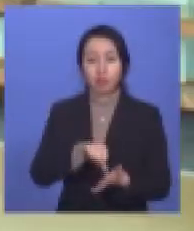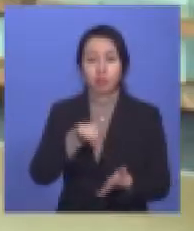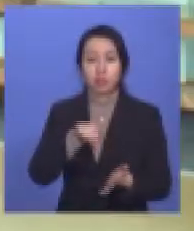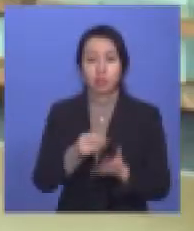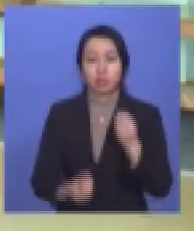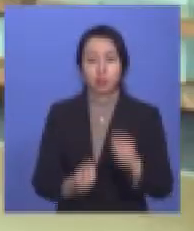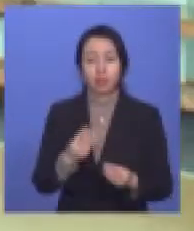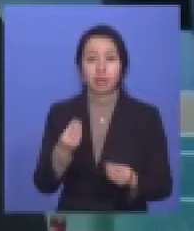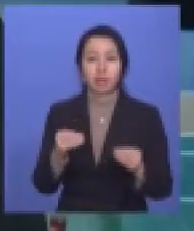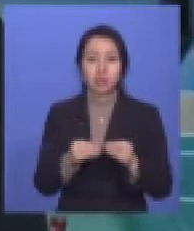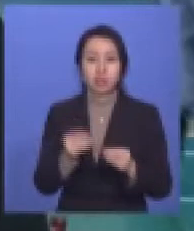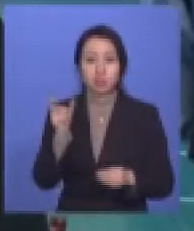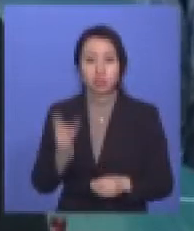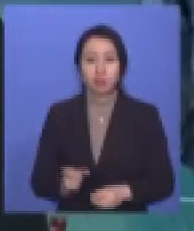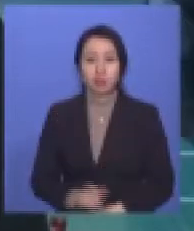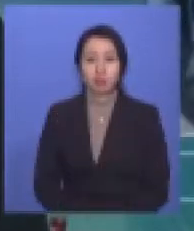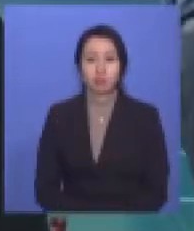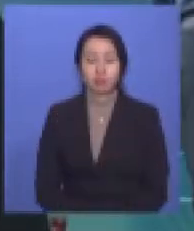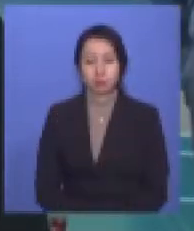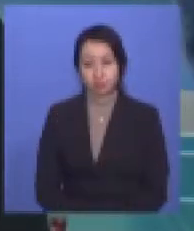игре приняли 10 человек.